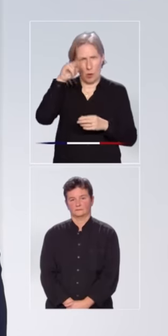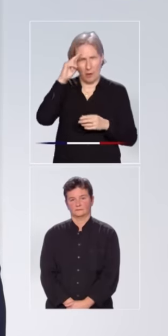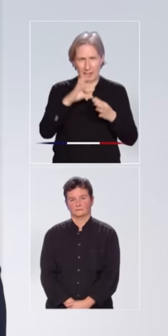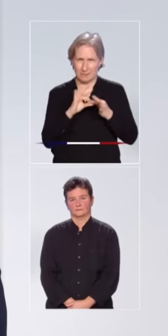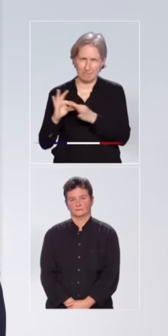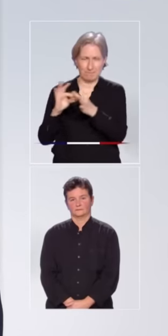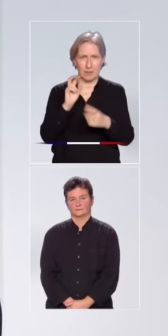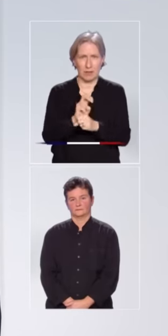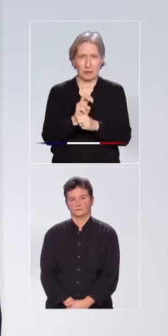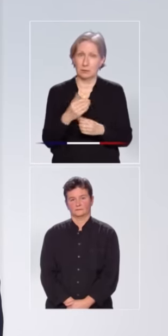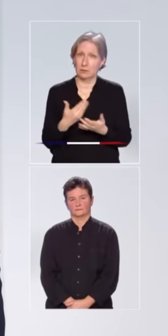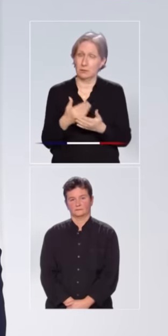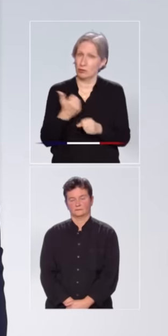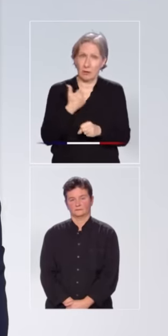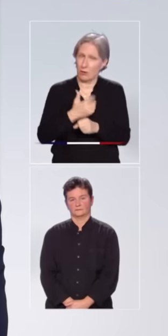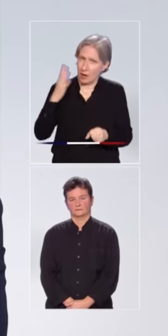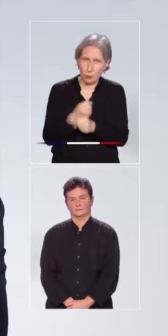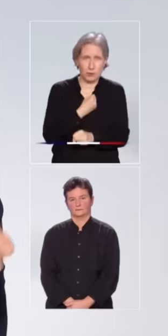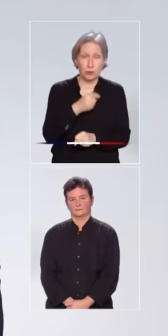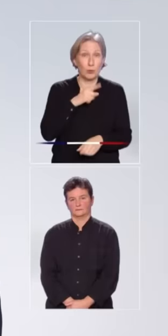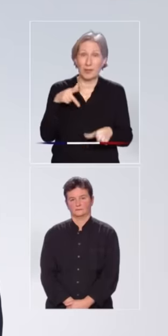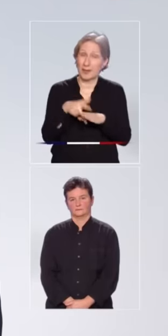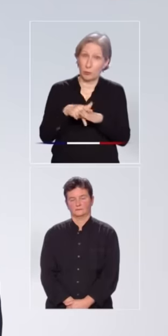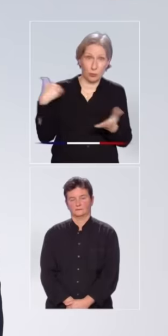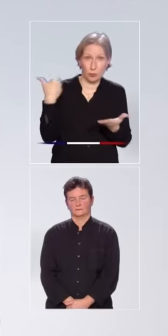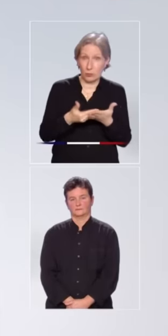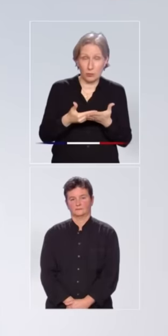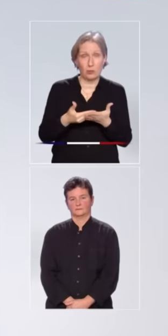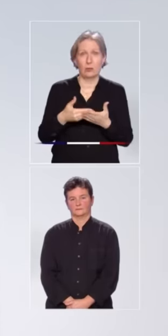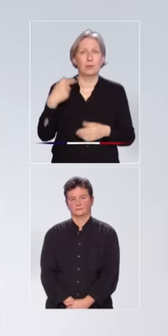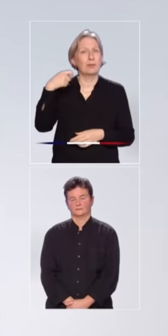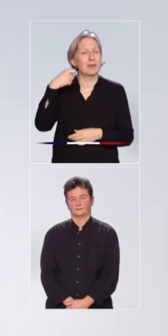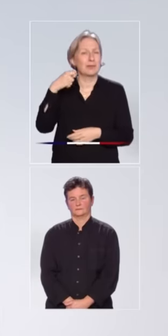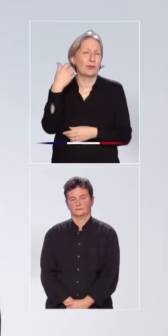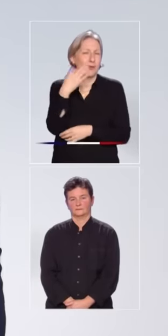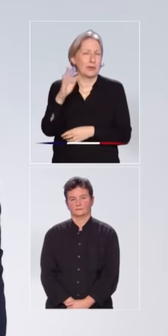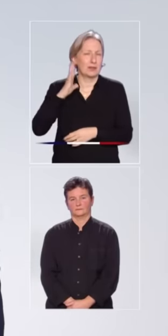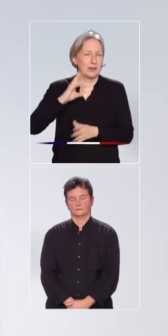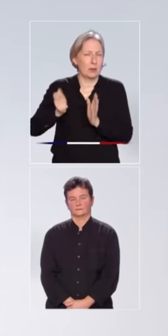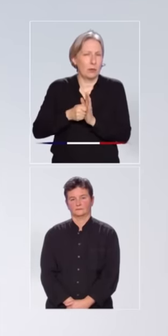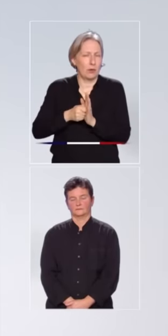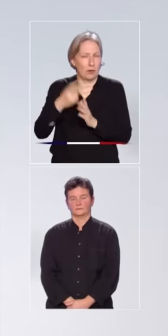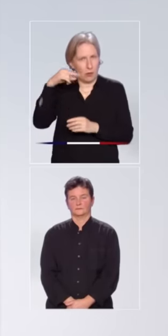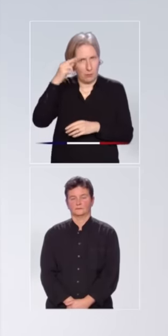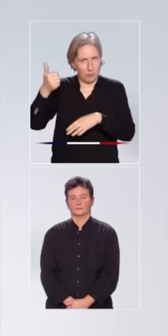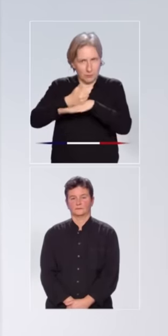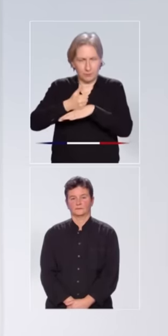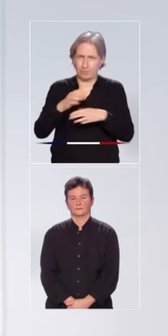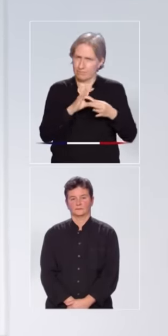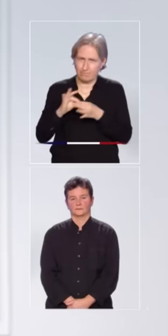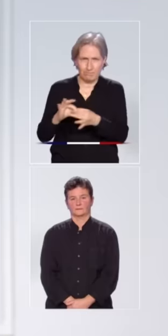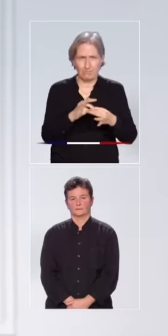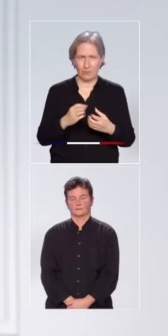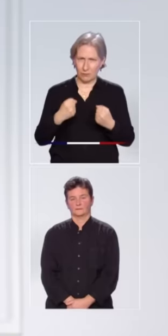nous avons obtenu l'unité européenne. Depuis le début, nous étions sous présidence française. Et nous l'obtiendrons, vous verrez. C'est de tenir notre unité, mais c'est d'être